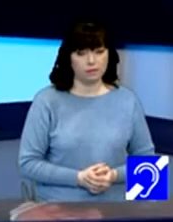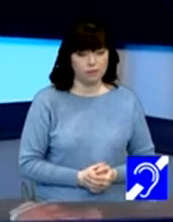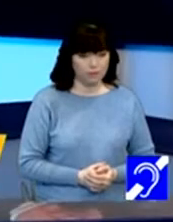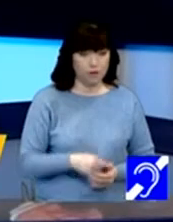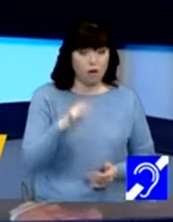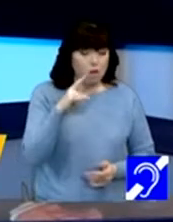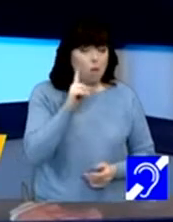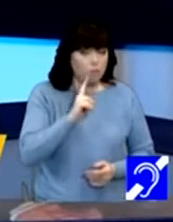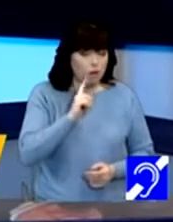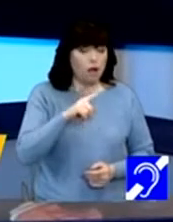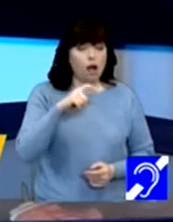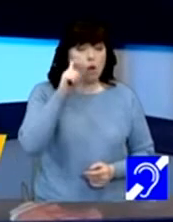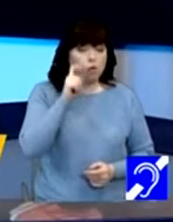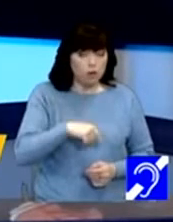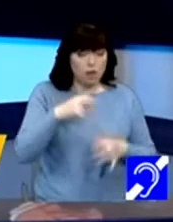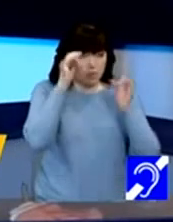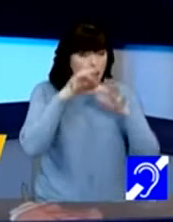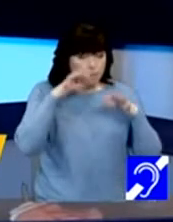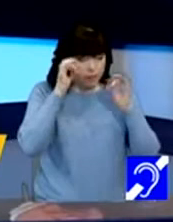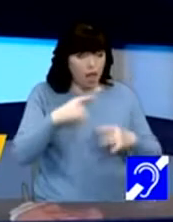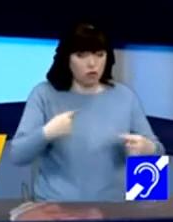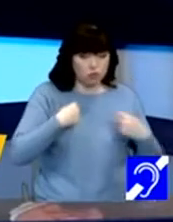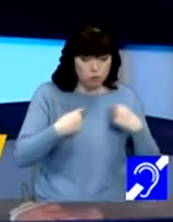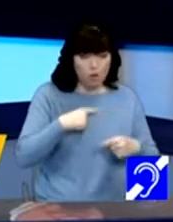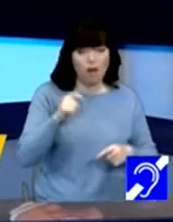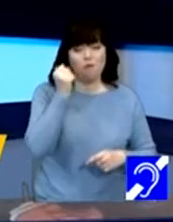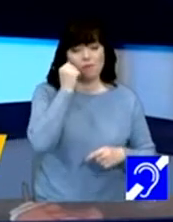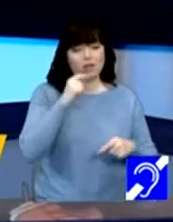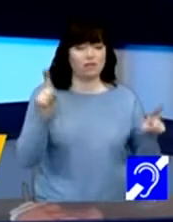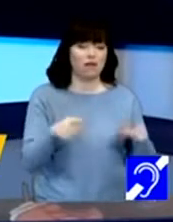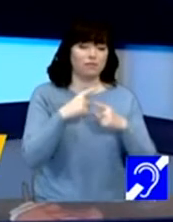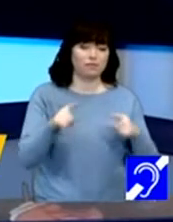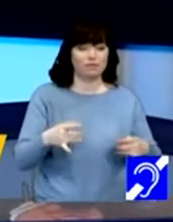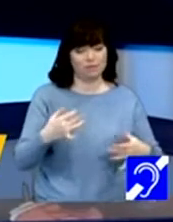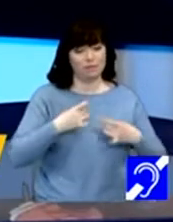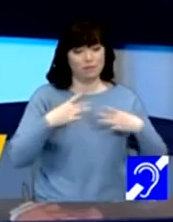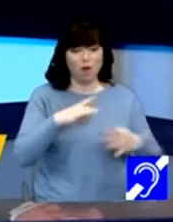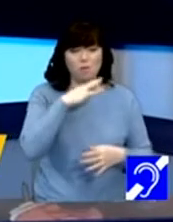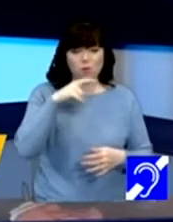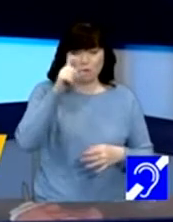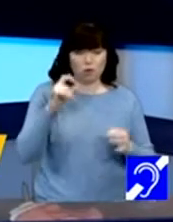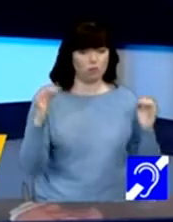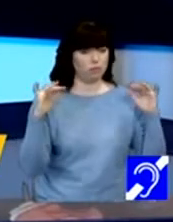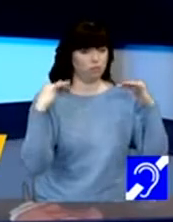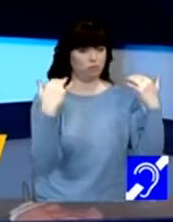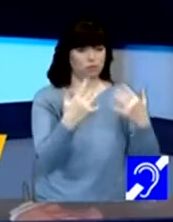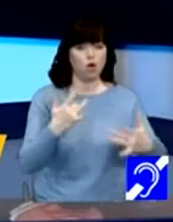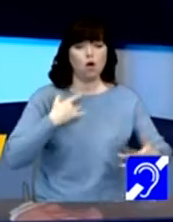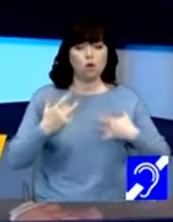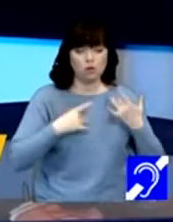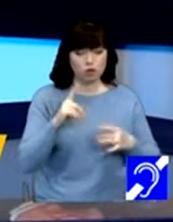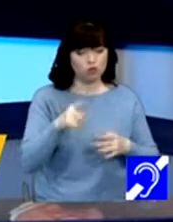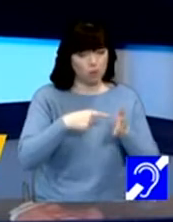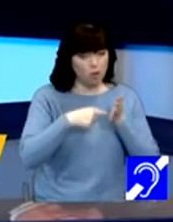În timp ce Ucraina plânge, la Moscova se cântă. Sute de mii de oameni au participat ieri la un concert pe stadion pentru a